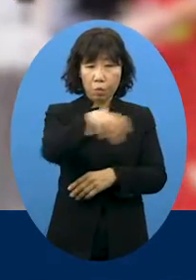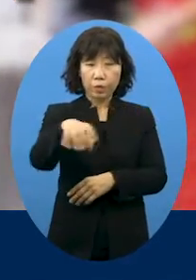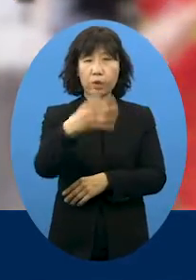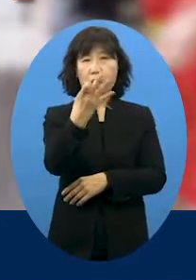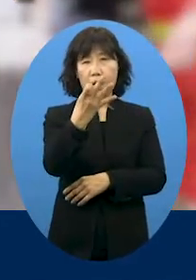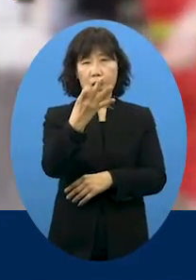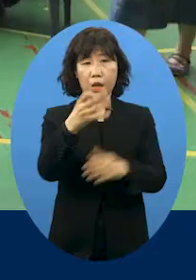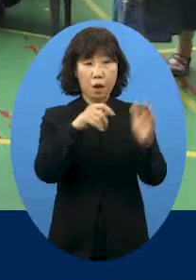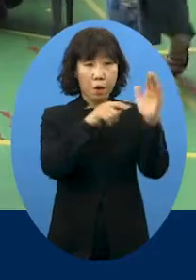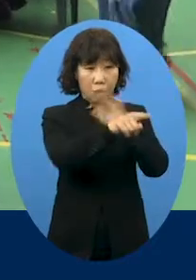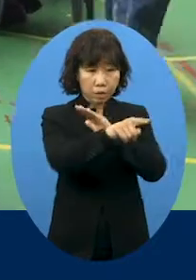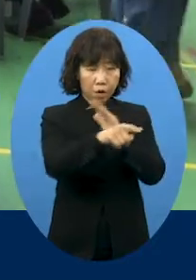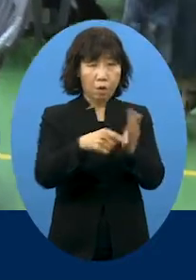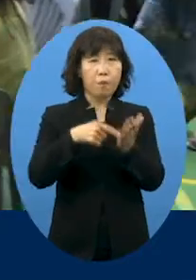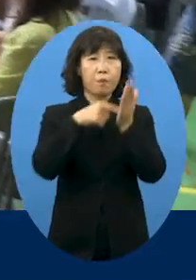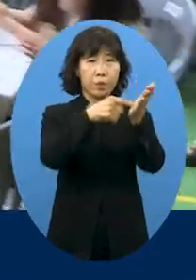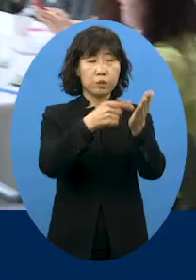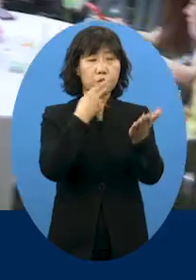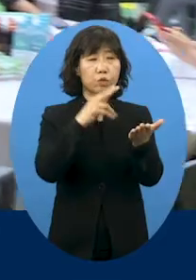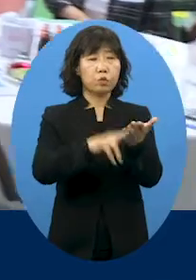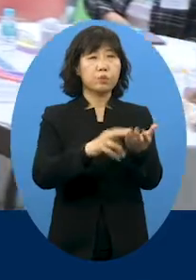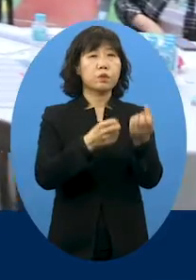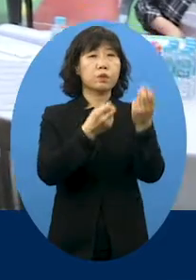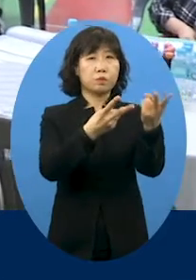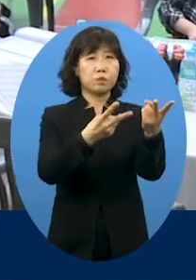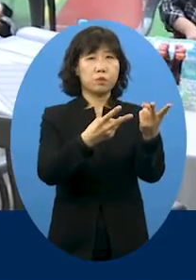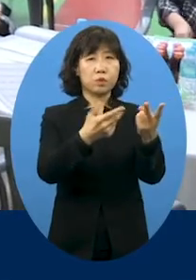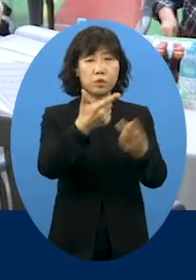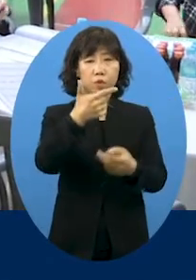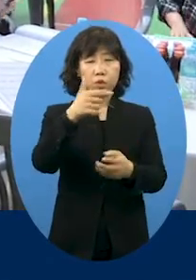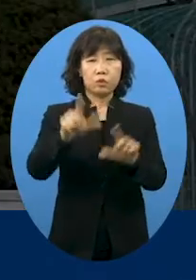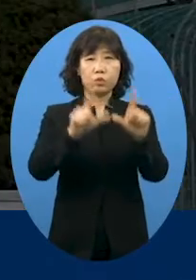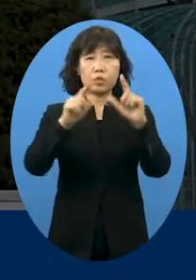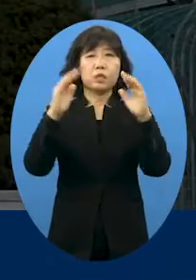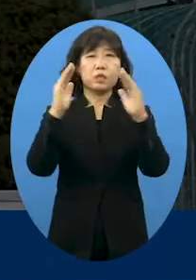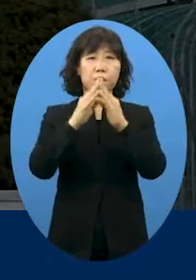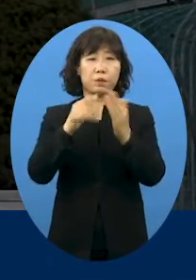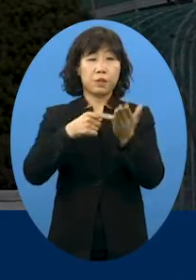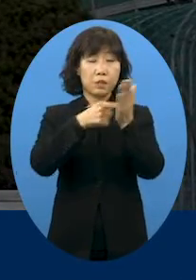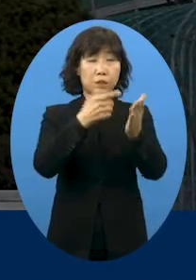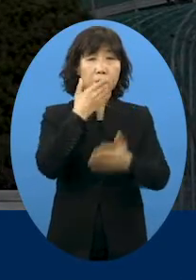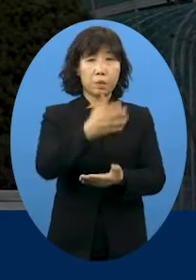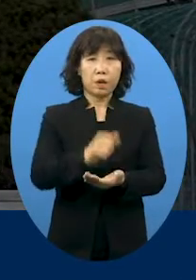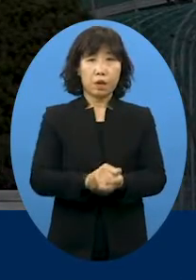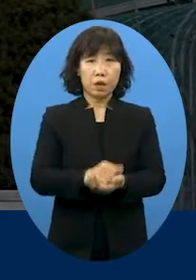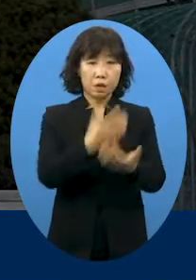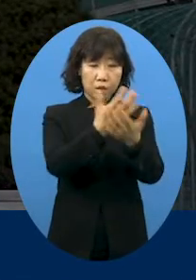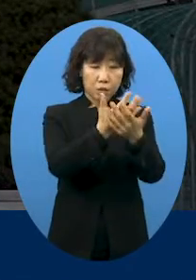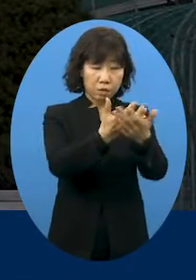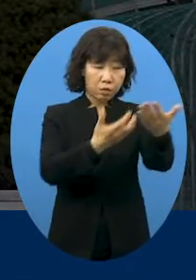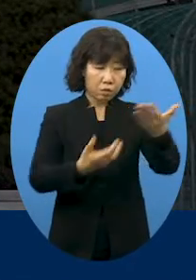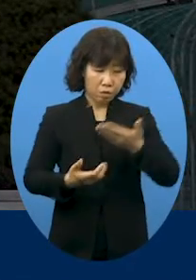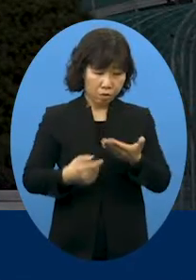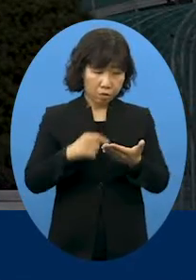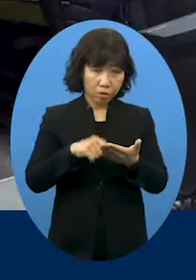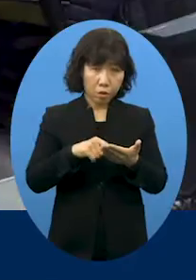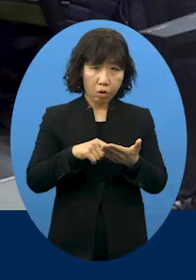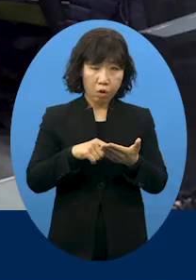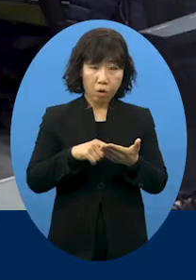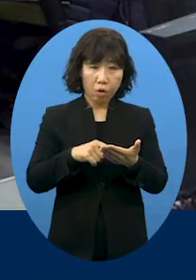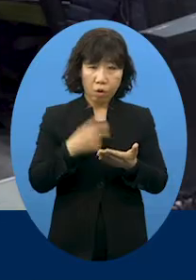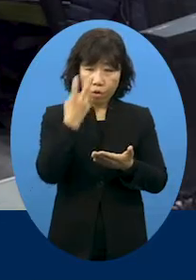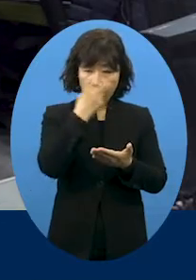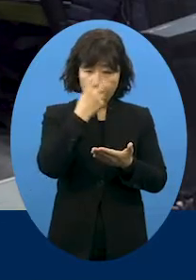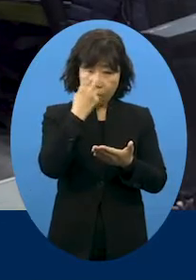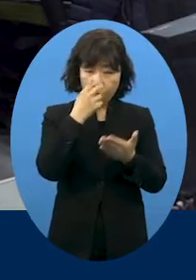당분 접수 우편 또는 구청 우리 집 을 통해 신청 가능합니다 군은 접수된 제안서를 대상으로 주간